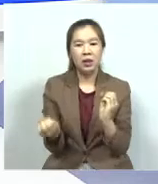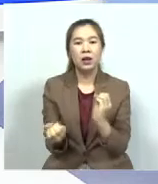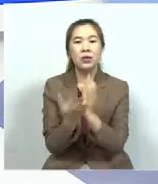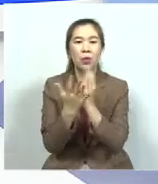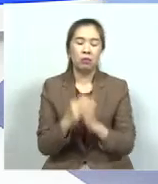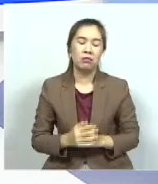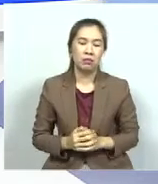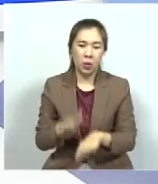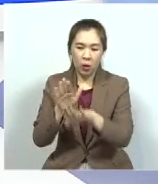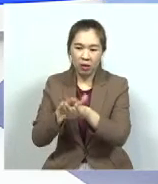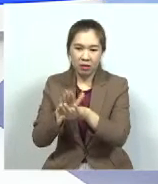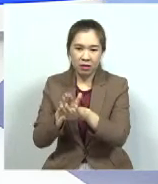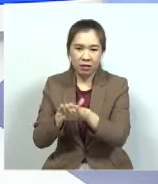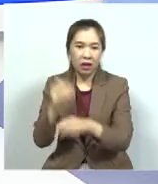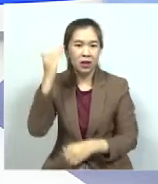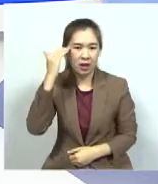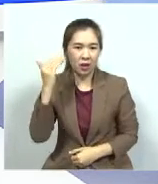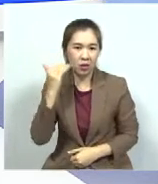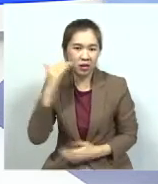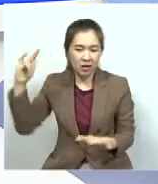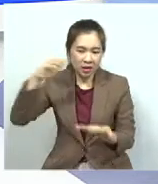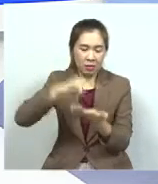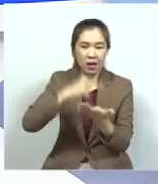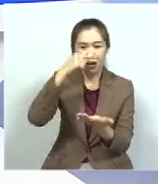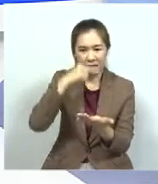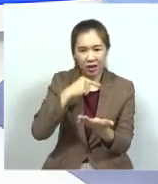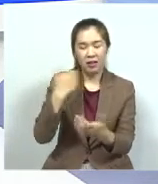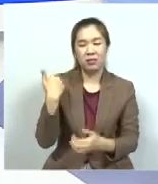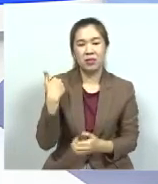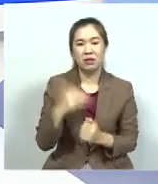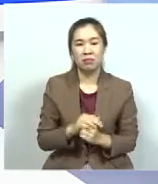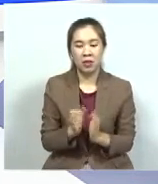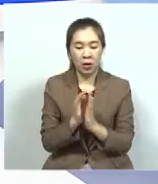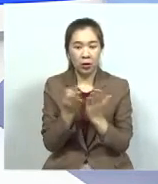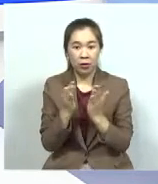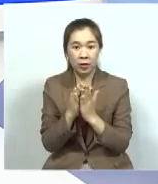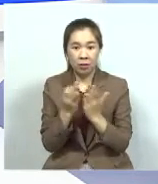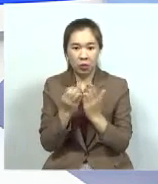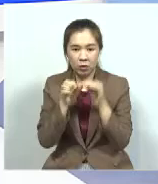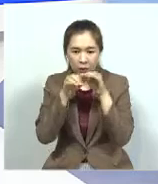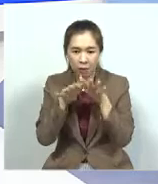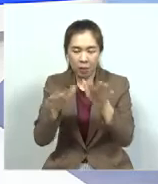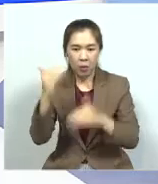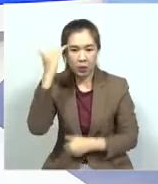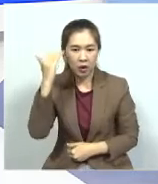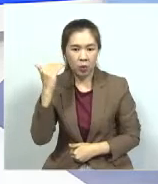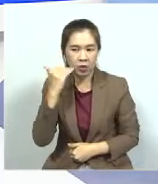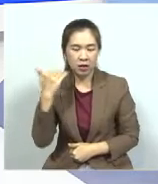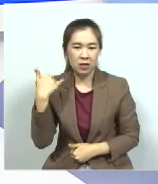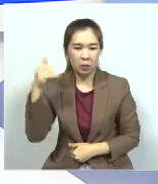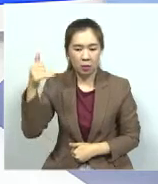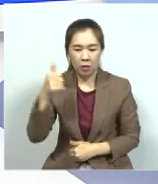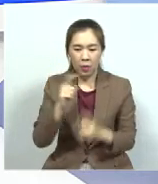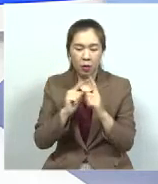ตือนนักท่องเที่ยวชาวเกาหลีใต้ที่จะมาเที่ยวในประเทศไทย แล้วตอนที่เขาไลฟ์เนี่ยก็คือชาวเกาหลีใต้เขาก็เข้ามาพูดคุ